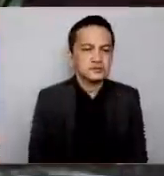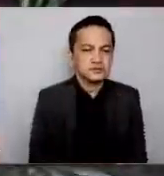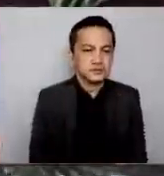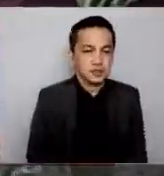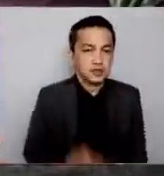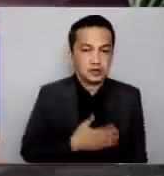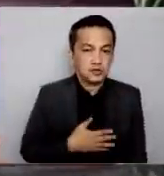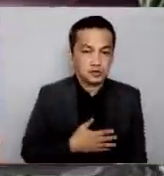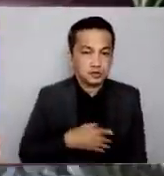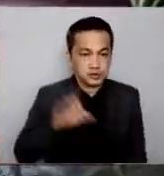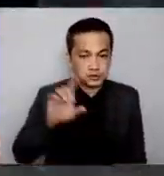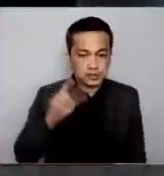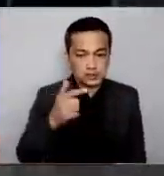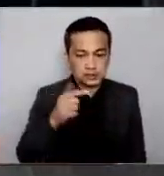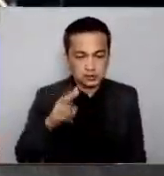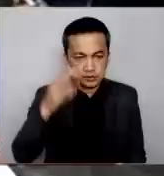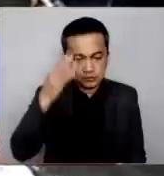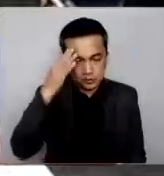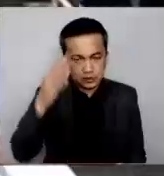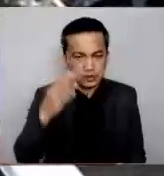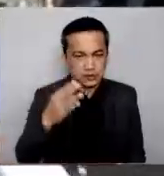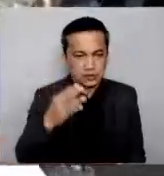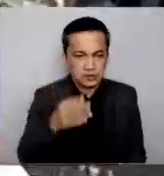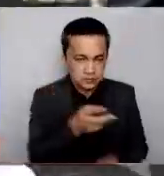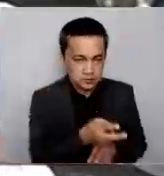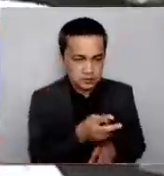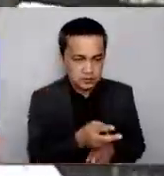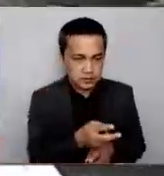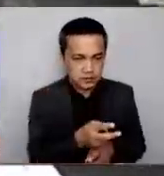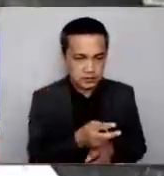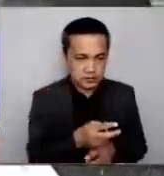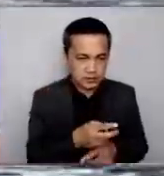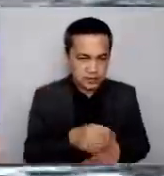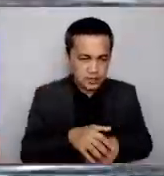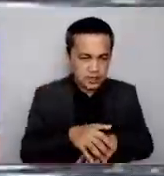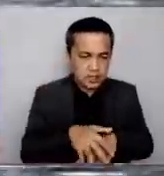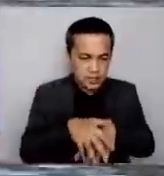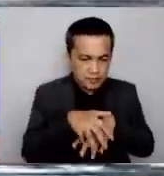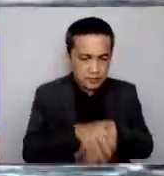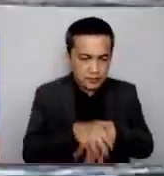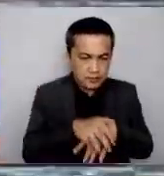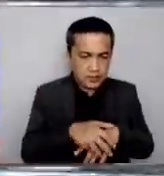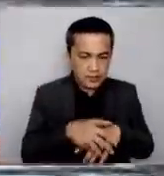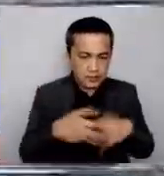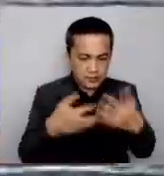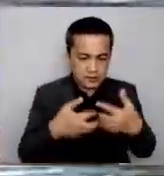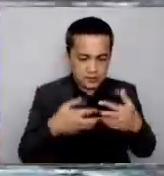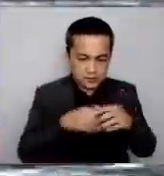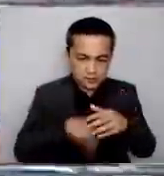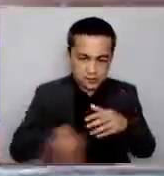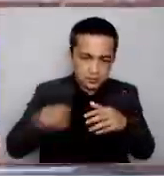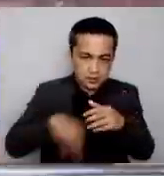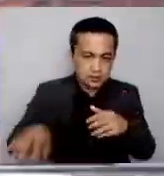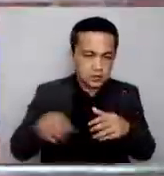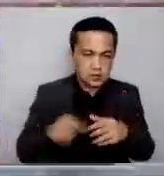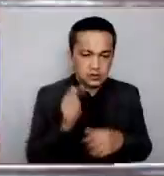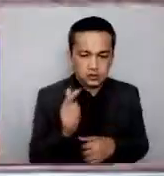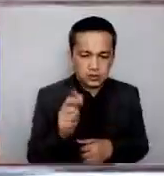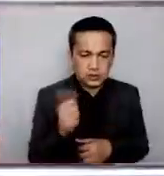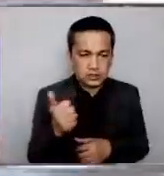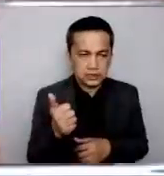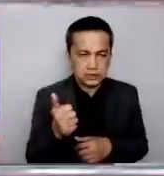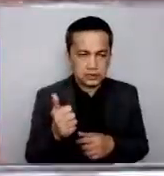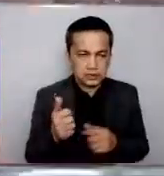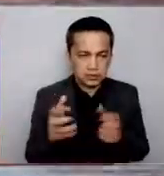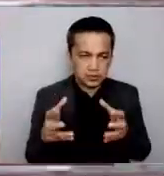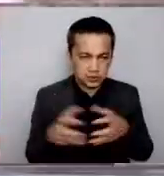lokal na pamahalaan sa Bulacan na tutukan ang pagtatayo ng pumping station sa probinsya. Taong 2010 pa raw nang bumuo sila ng alyansa para